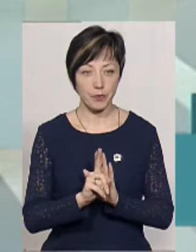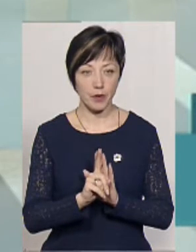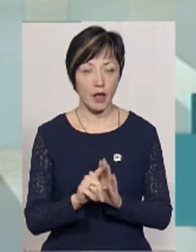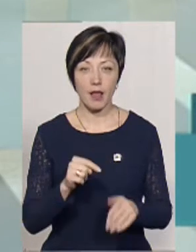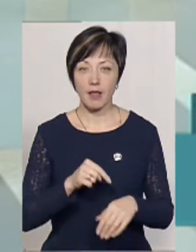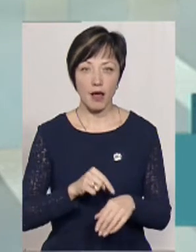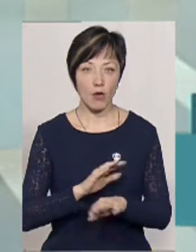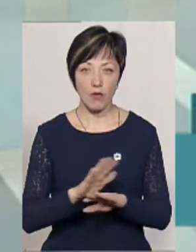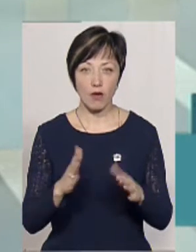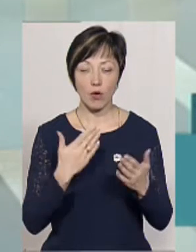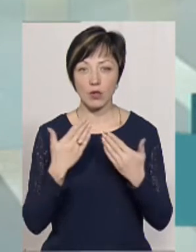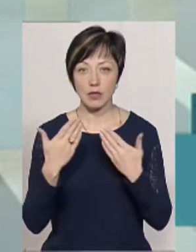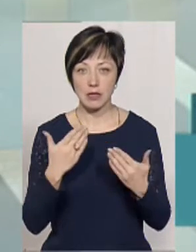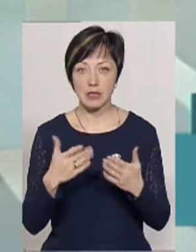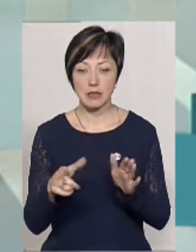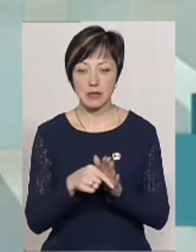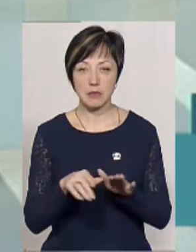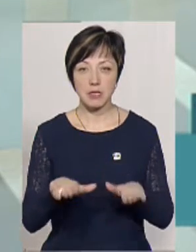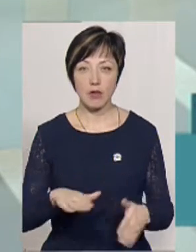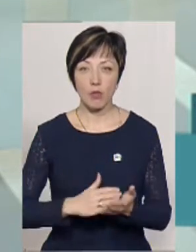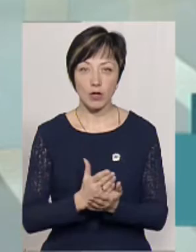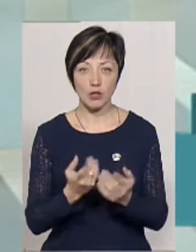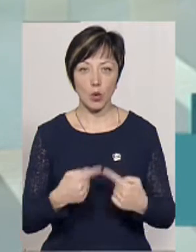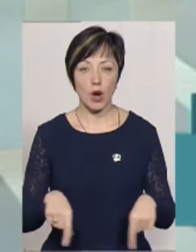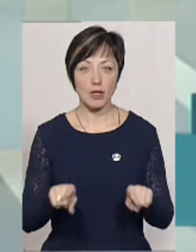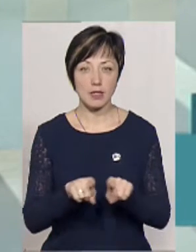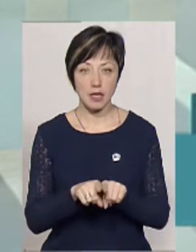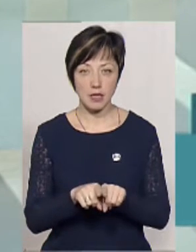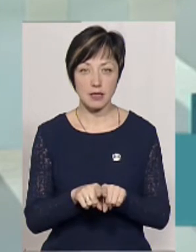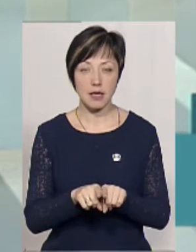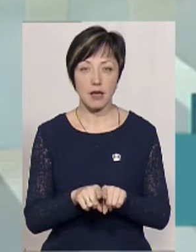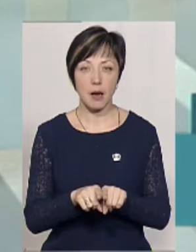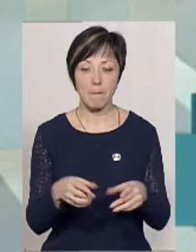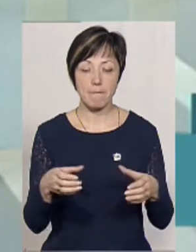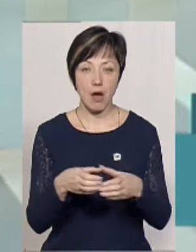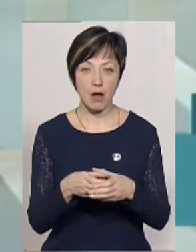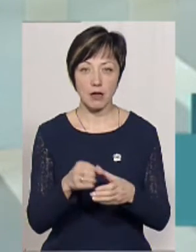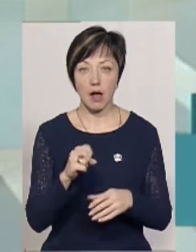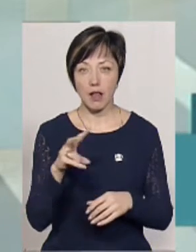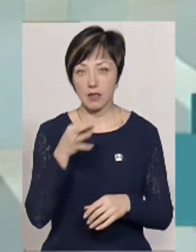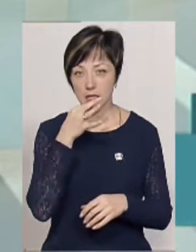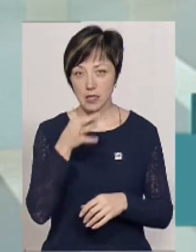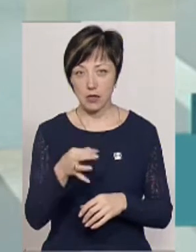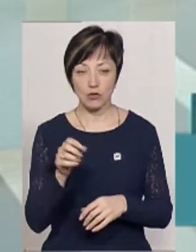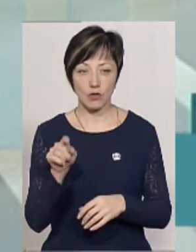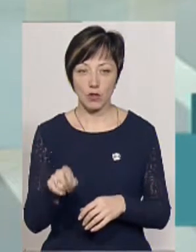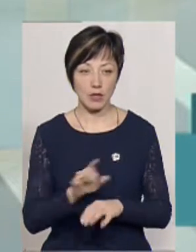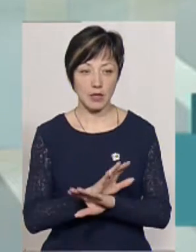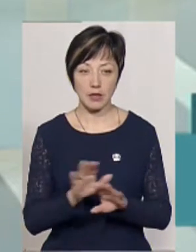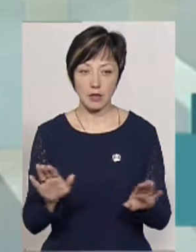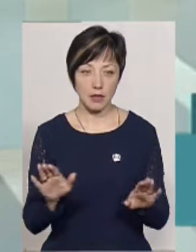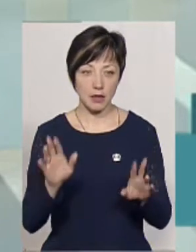не реагував, контактував там з місцевою політичною організацією цієї партії, але вони сказали, що вони